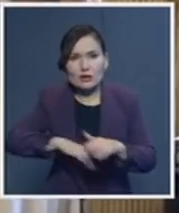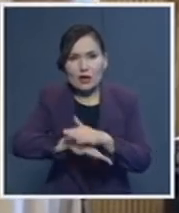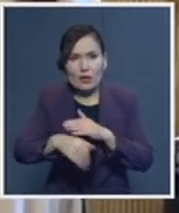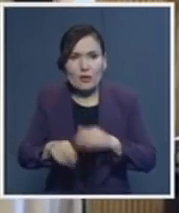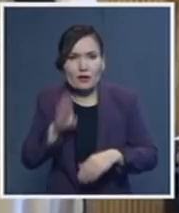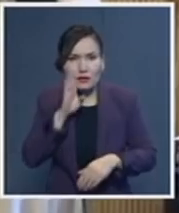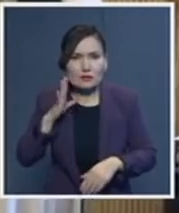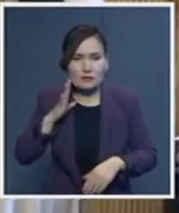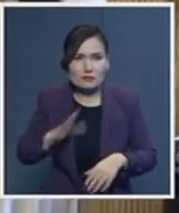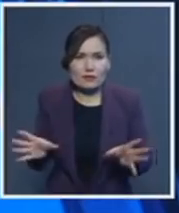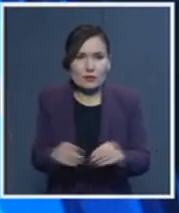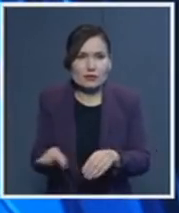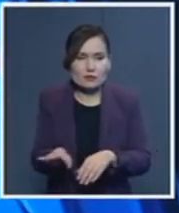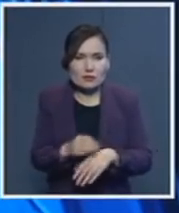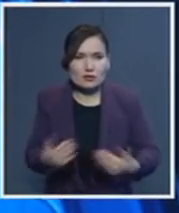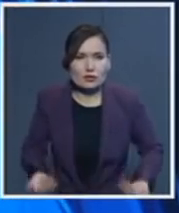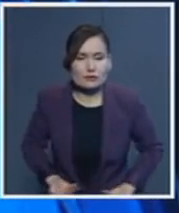болып отыр.